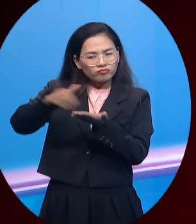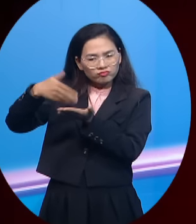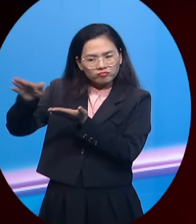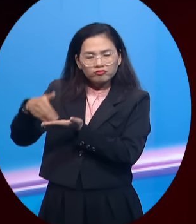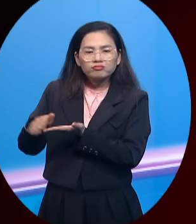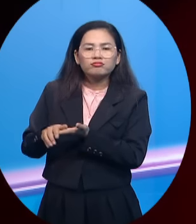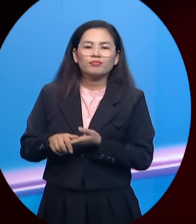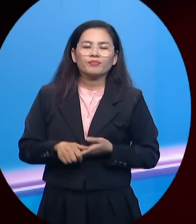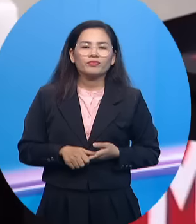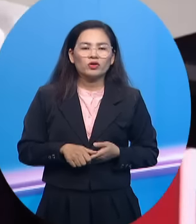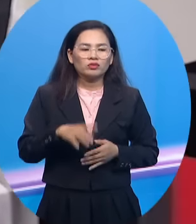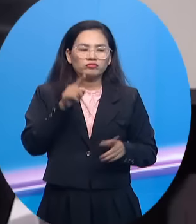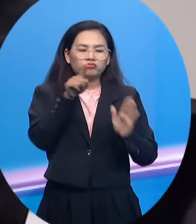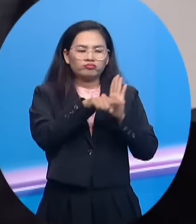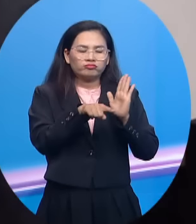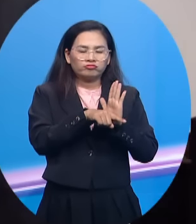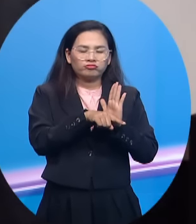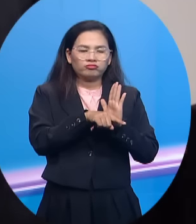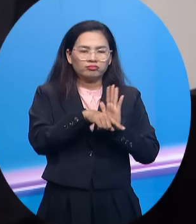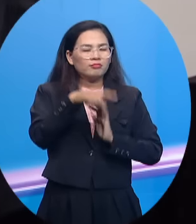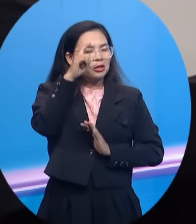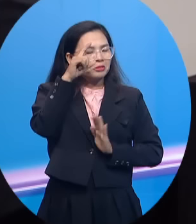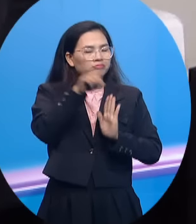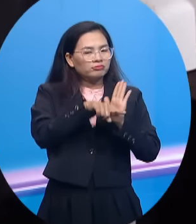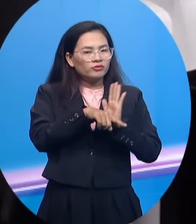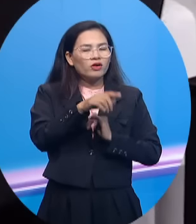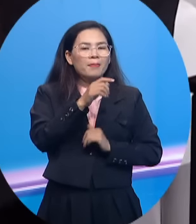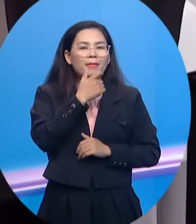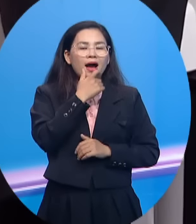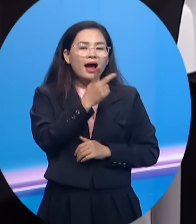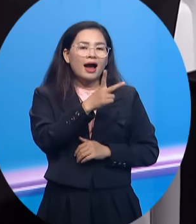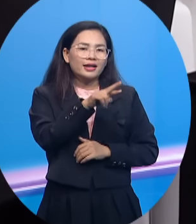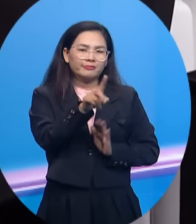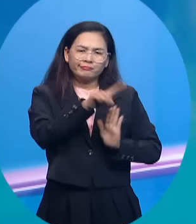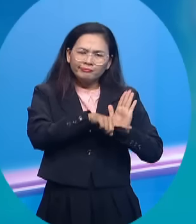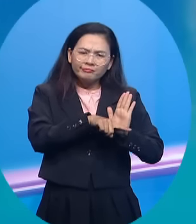Tổng thống Joe Biden và công kích ứng viên đảng Dân Chủ Kamala Harris.